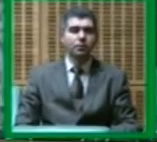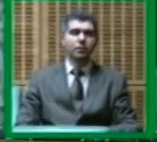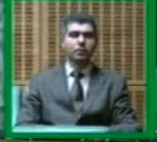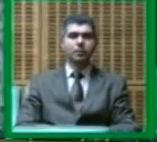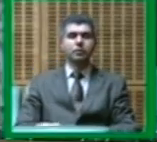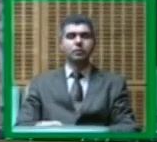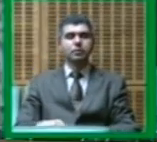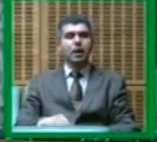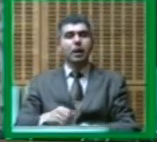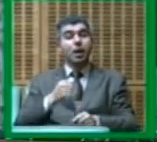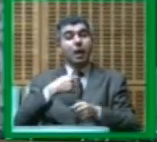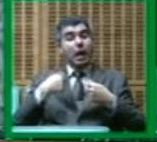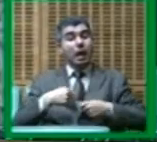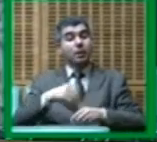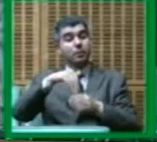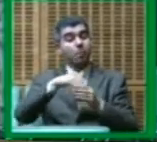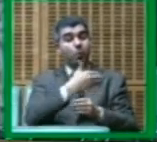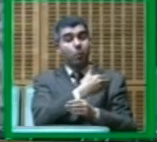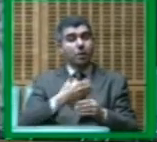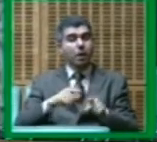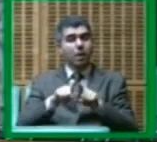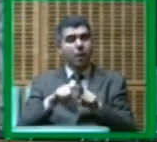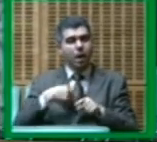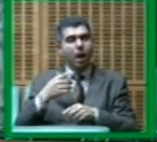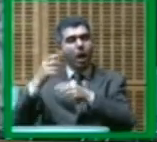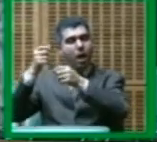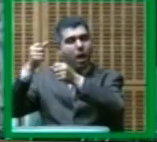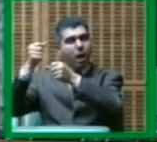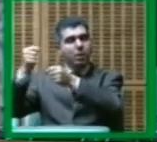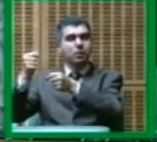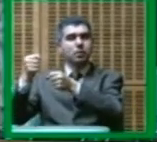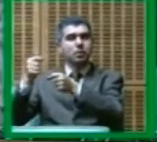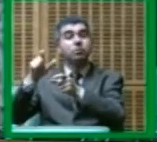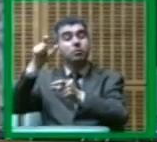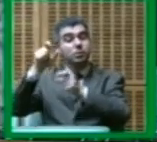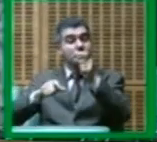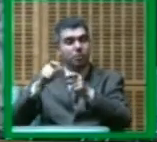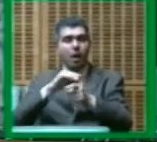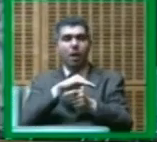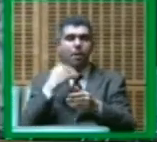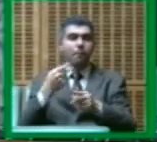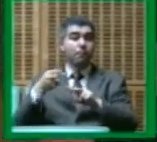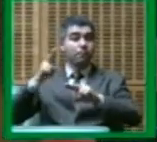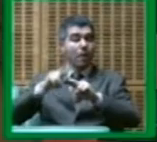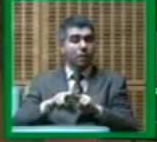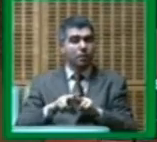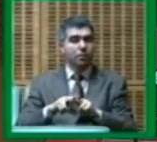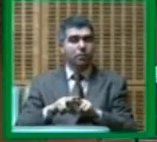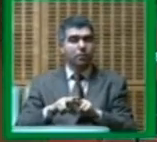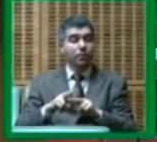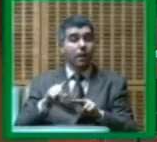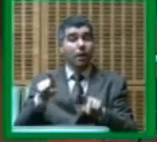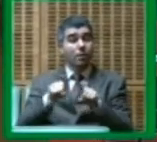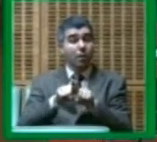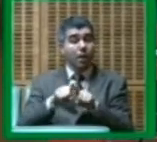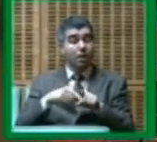سيد رئيس، السادة المستشارين، نترحم على شهداء الأمة وعلى الضحايا، وأعتقد أن هذا واحد